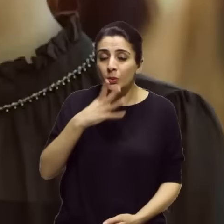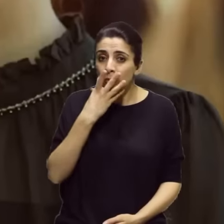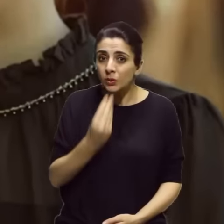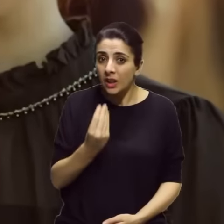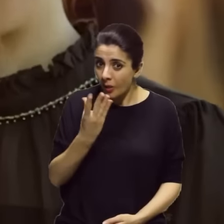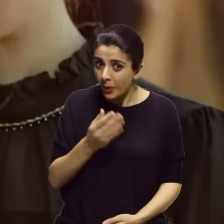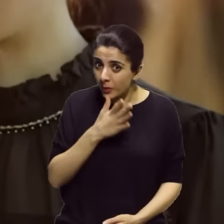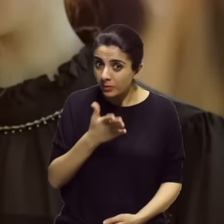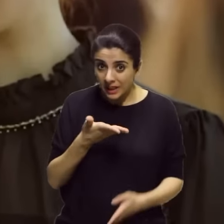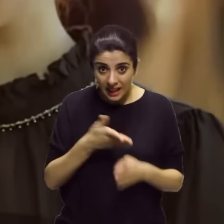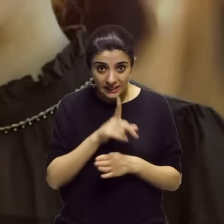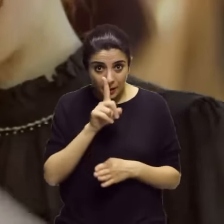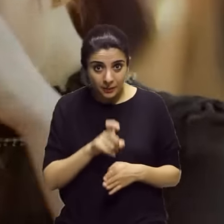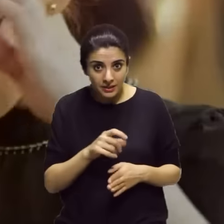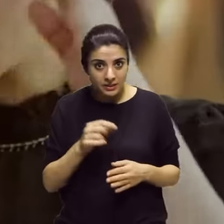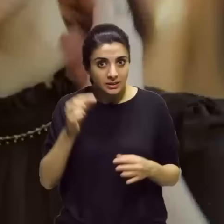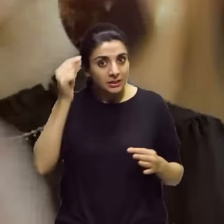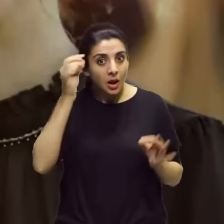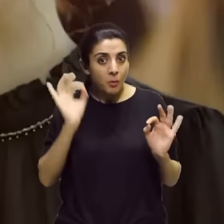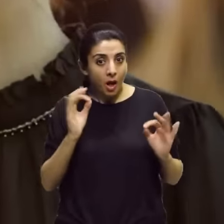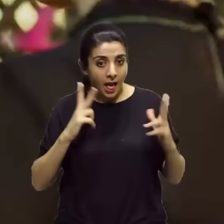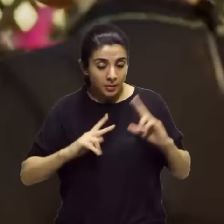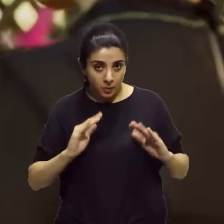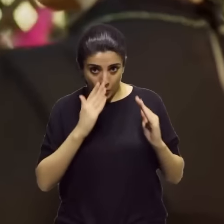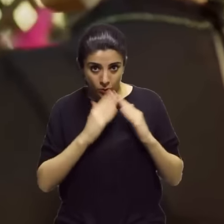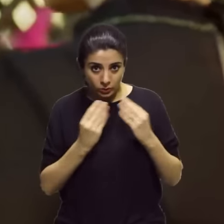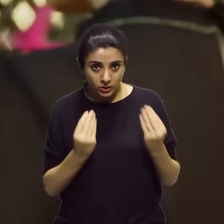musun? Gerçekten mi? Saçın böyle bir elbiseyle